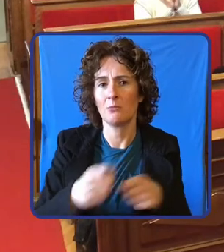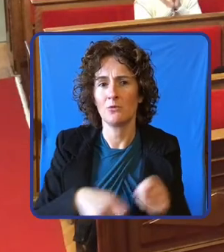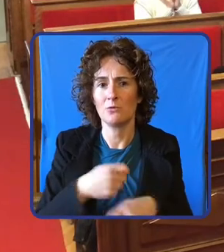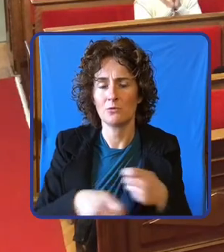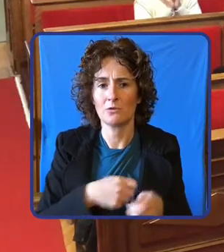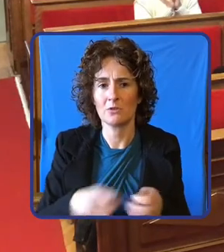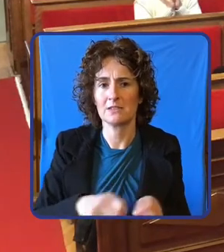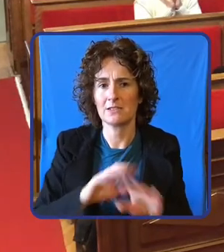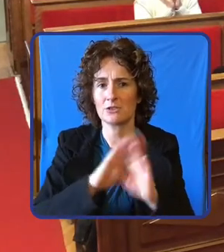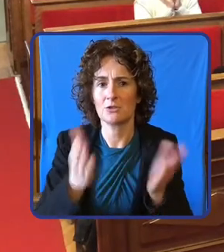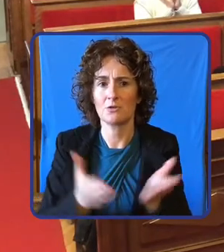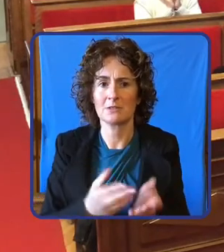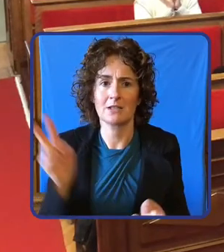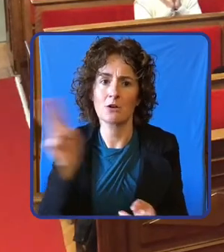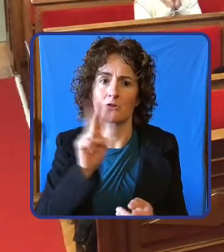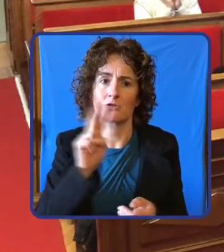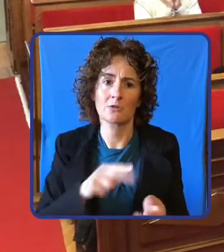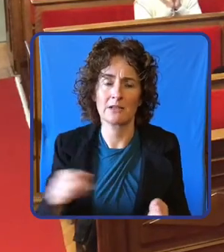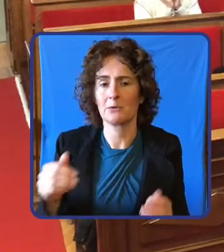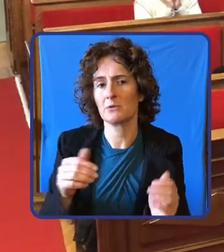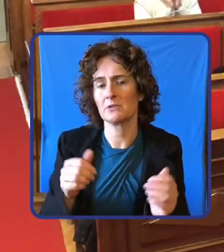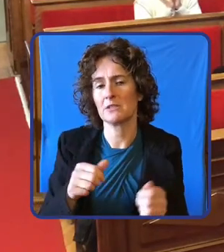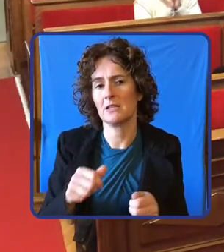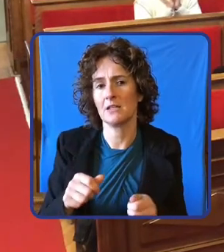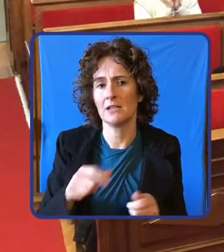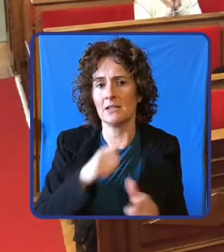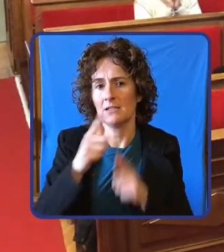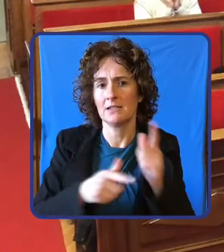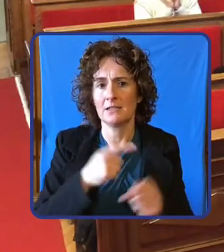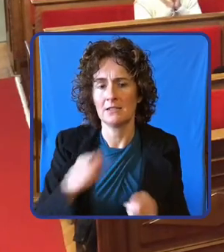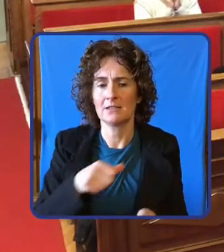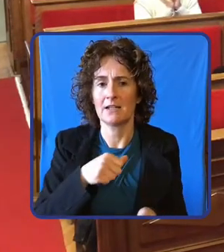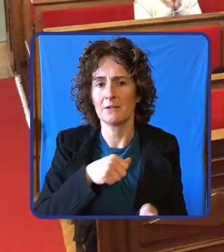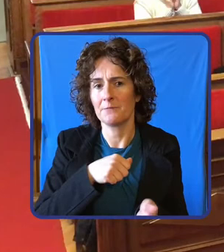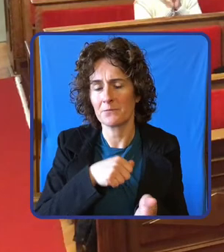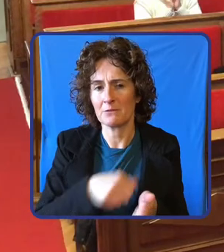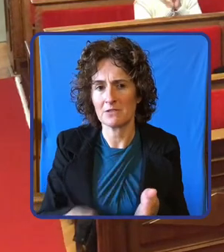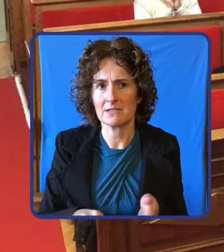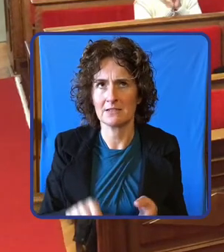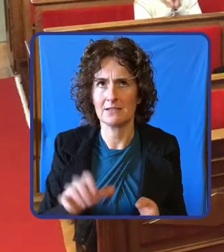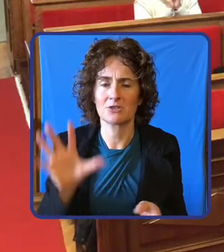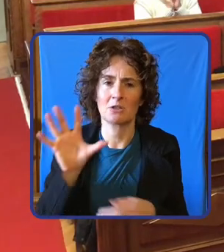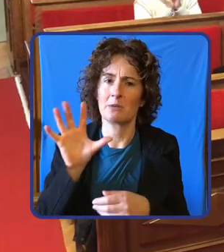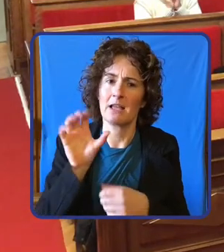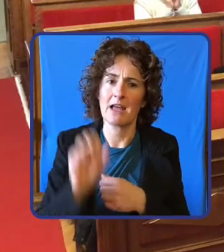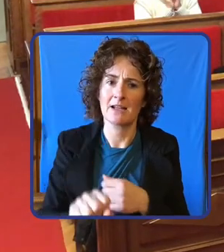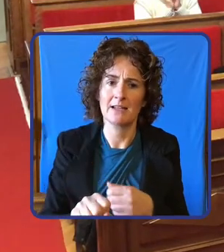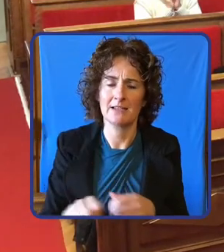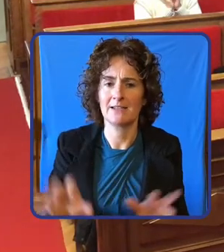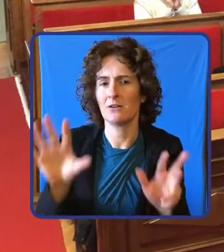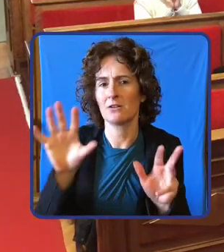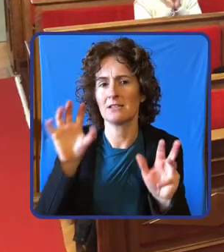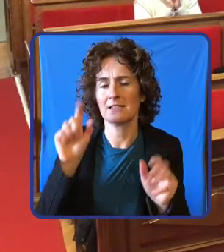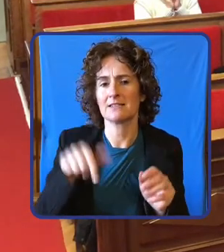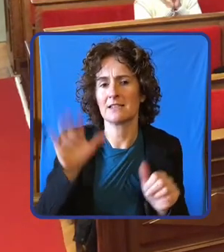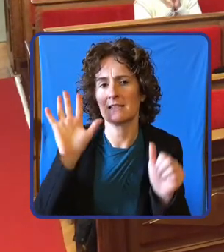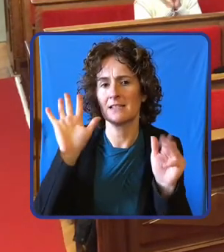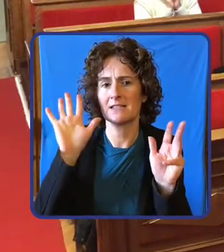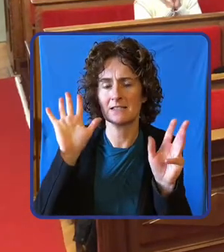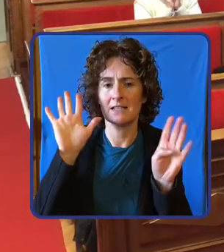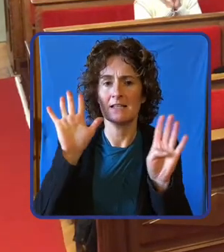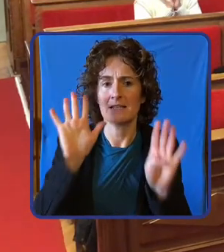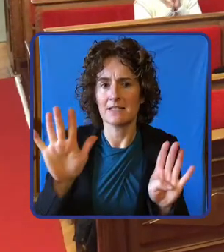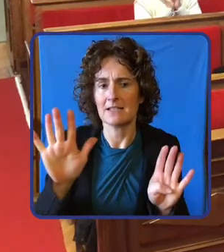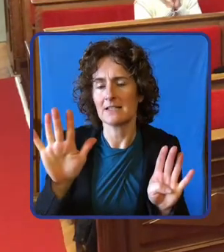ha ide veszük a Zsigmondi hiteltörlesztést is, még mindig elérik a 9,9 milliárd forintot. Vagyis látható, hogy a 600 millió forintos